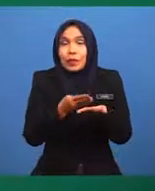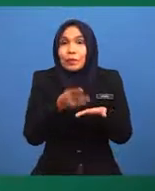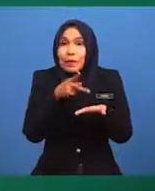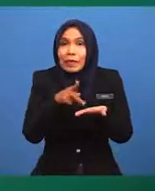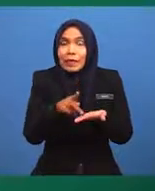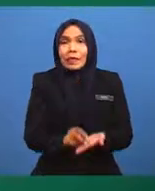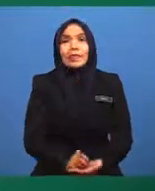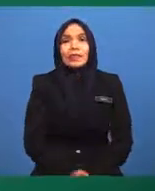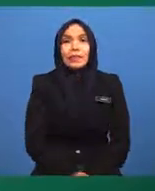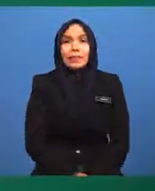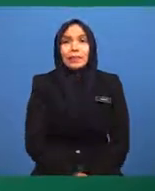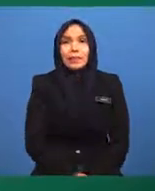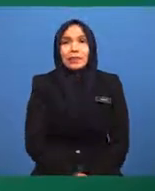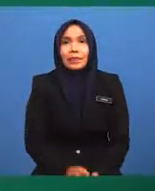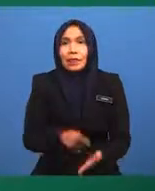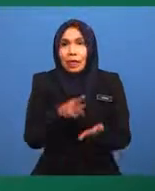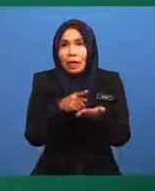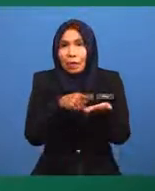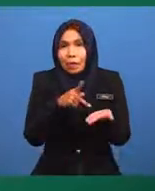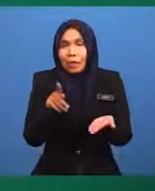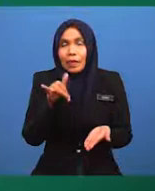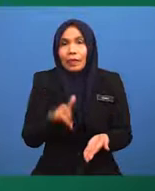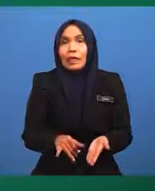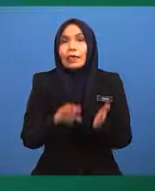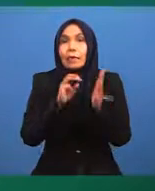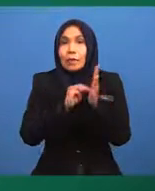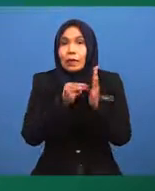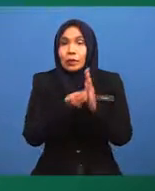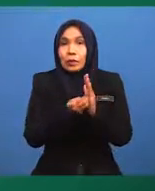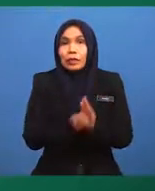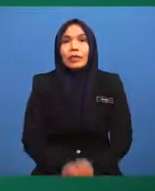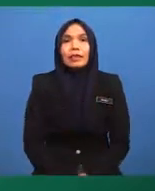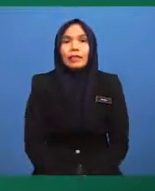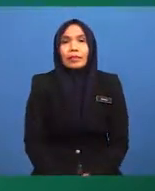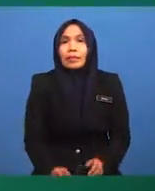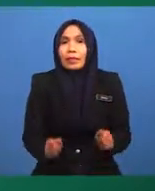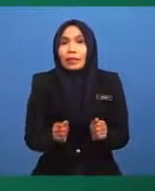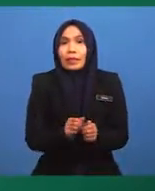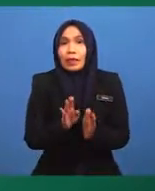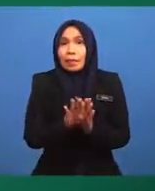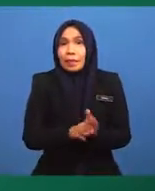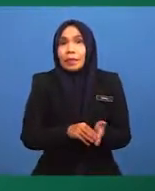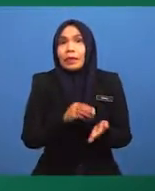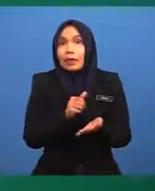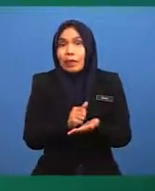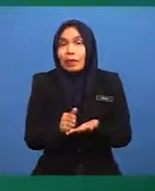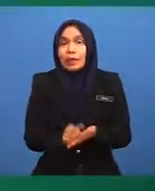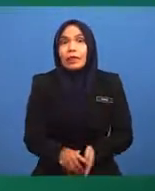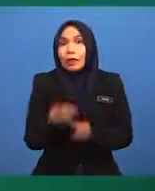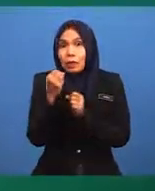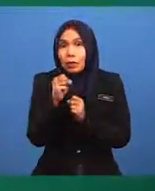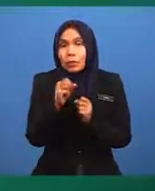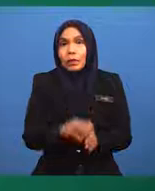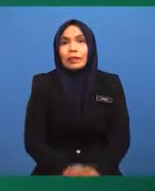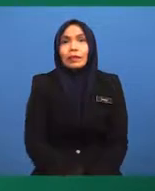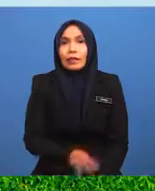mulia. Apakah yang dimaksudkan dengan beradab sopan dan berbudi pekerti